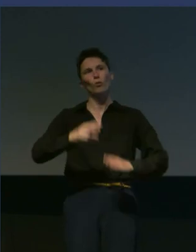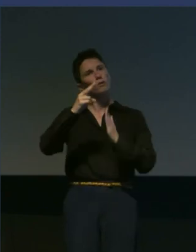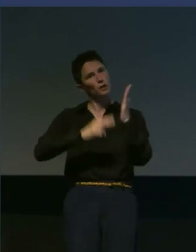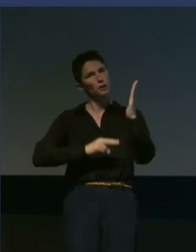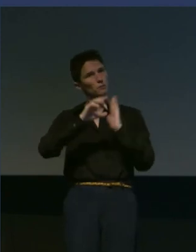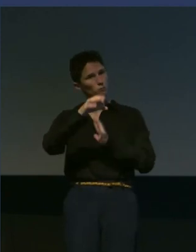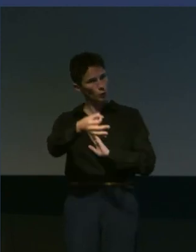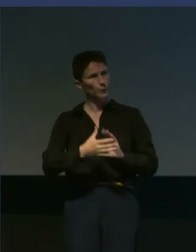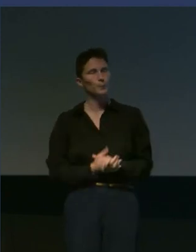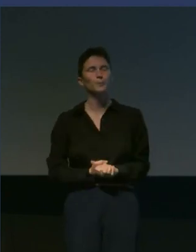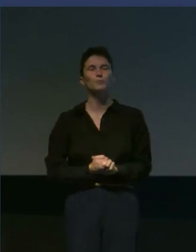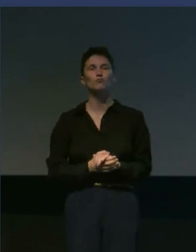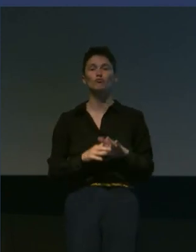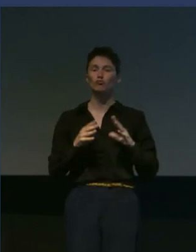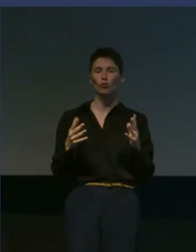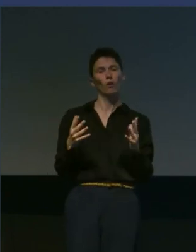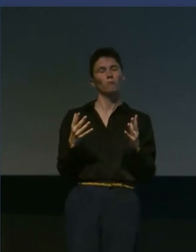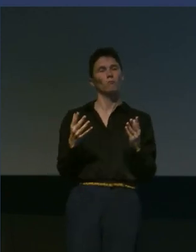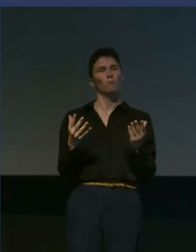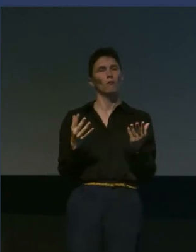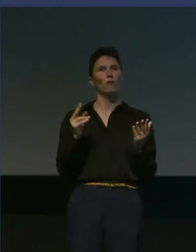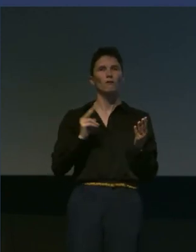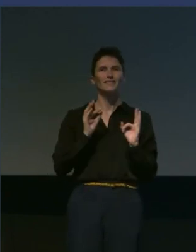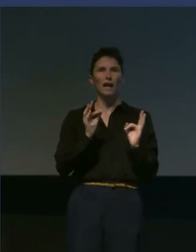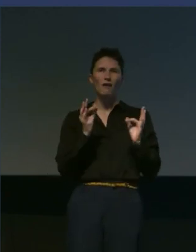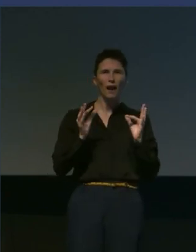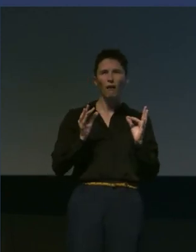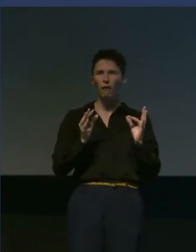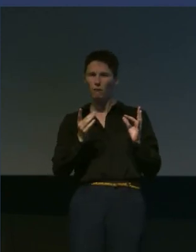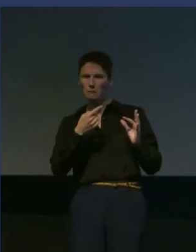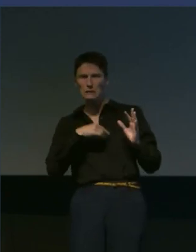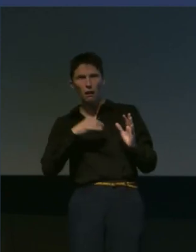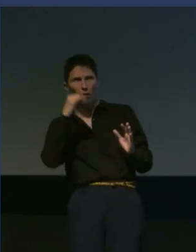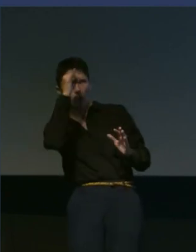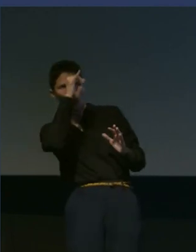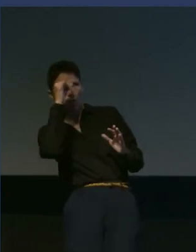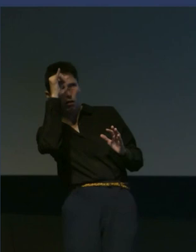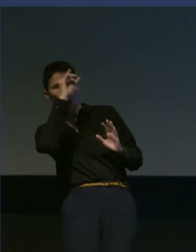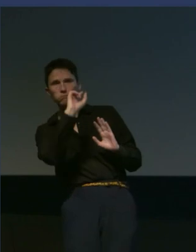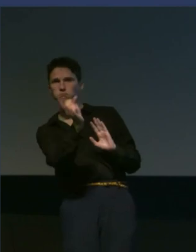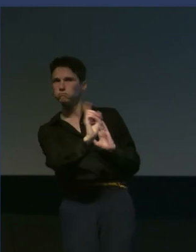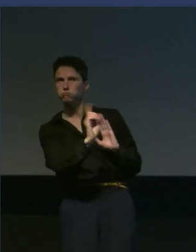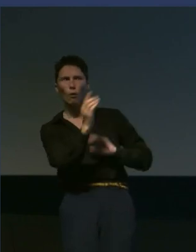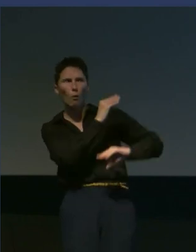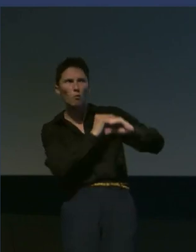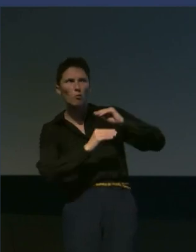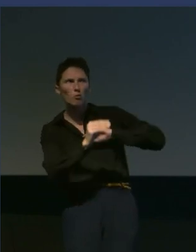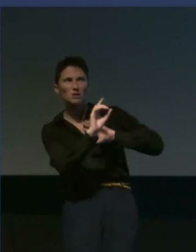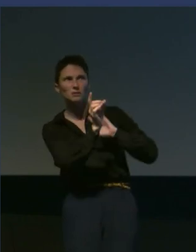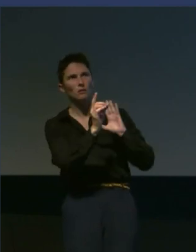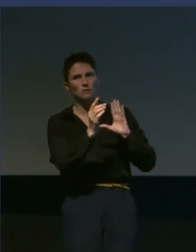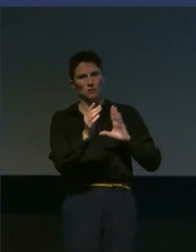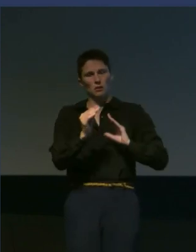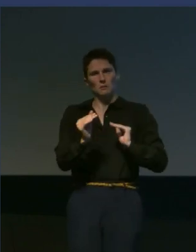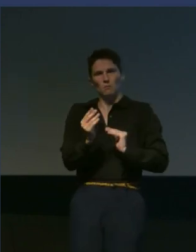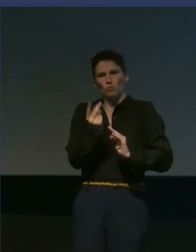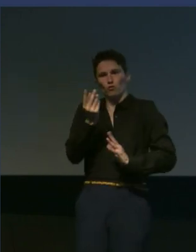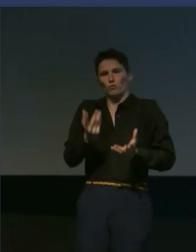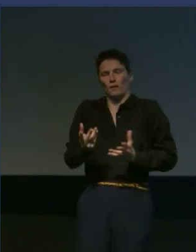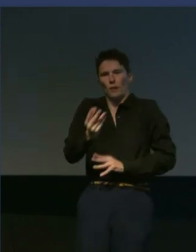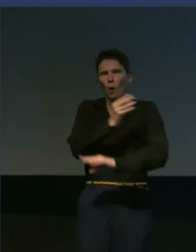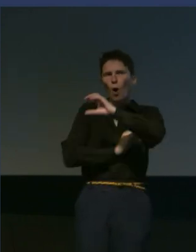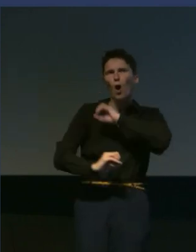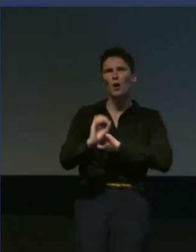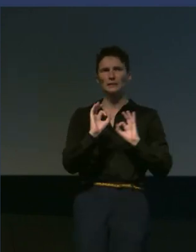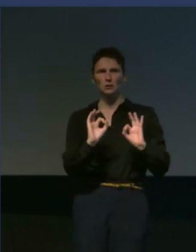Donc, voilà, on n'est pas dans de l'ordre du complotisme, on est quand même dans quelque chose de plus en plus organisé, en fait. Mais je ne sais